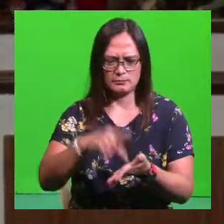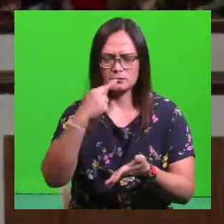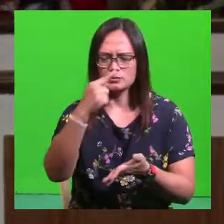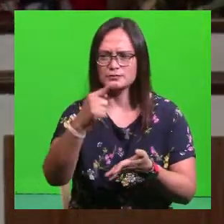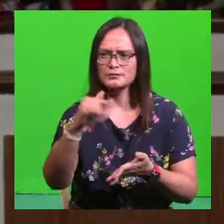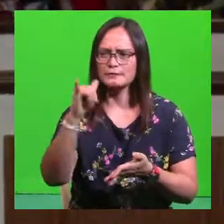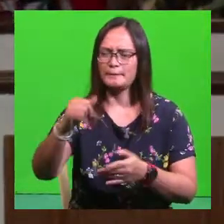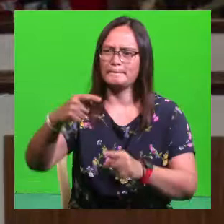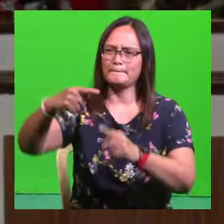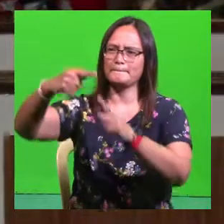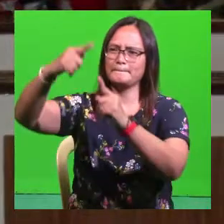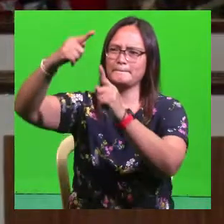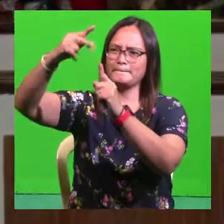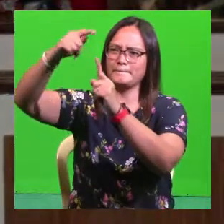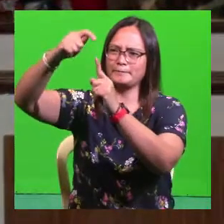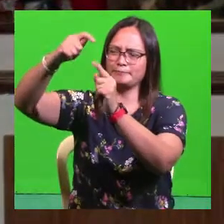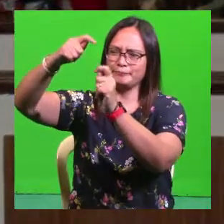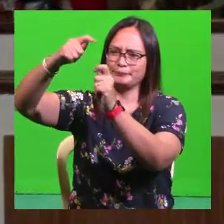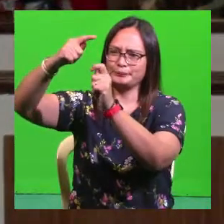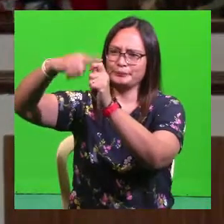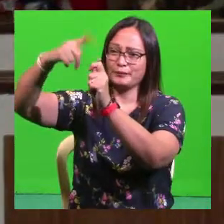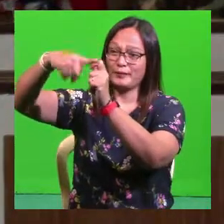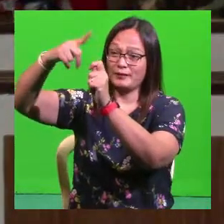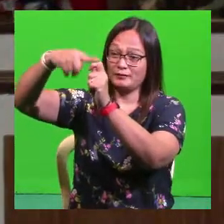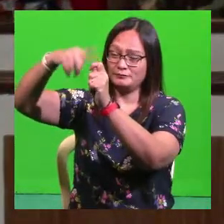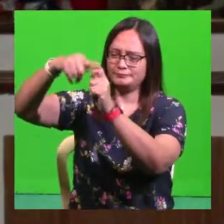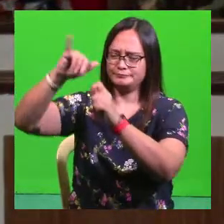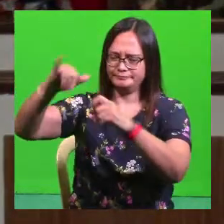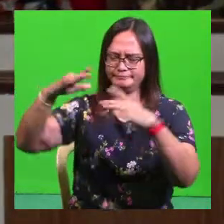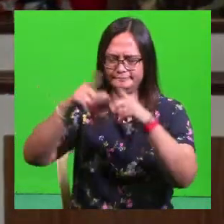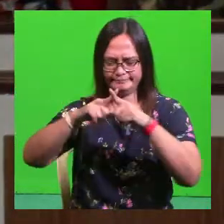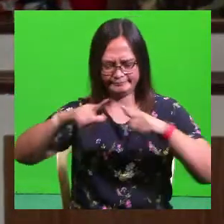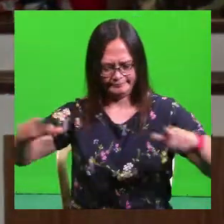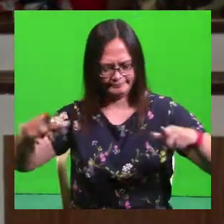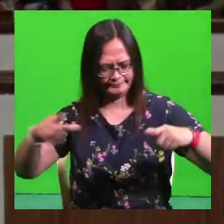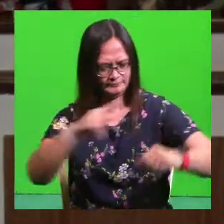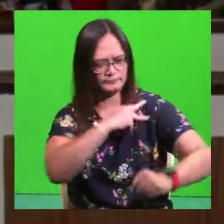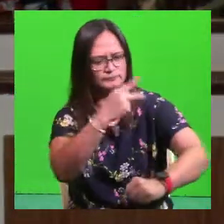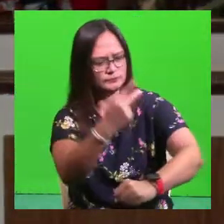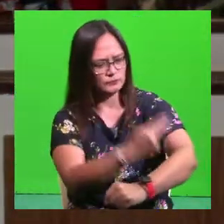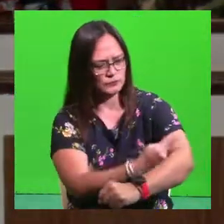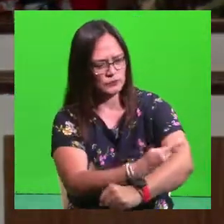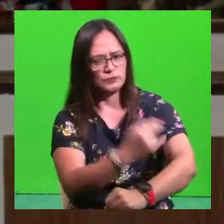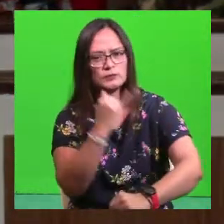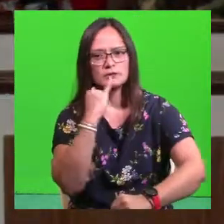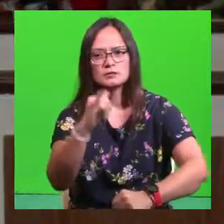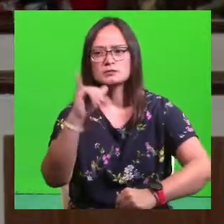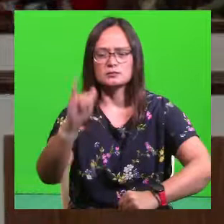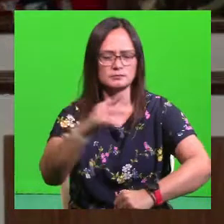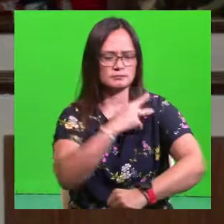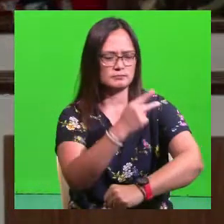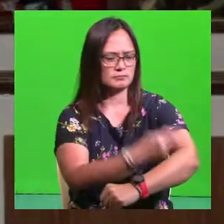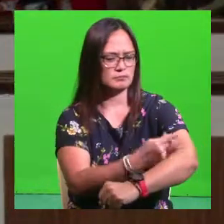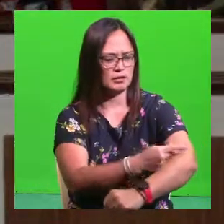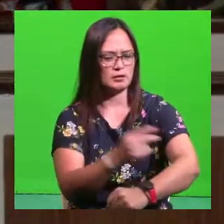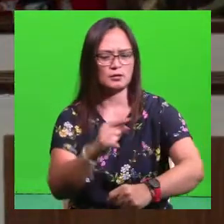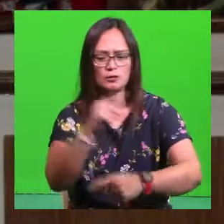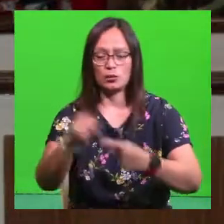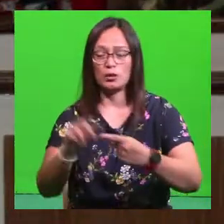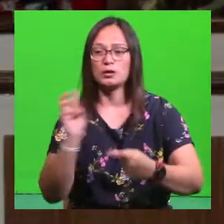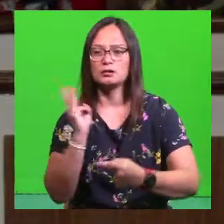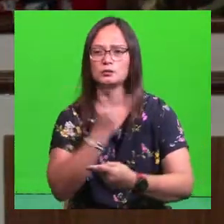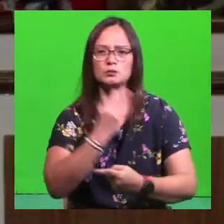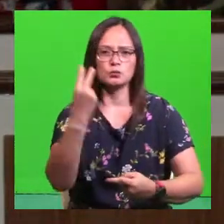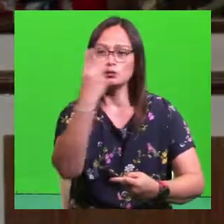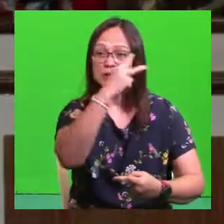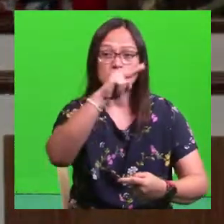kapangyarihan ay ang kapangyarihan na nasasaksihan nang siya'y bumangon sa mga patay, victorious